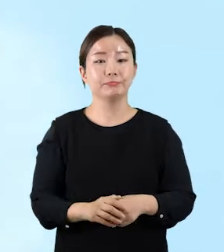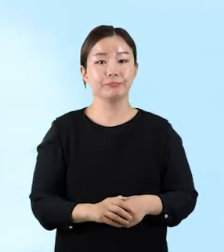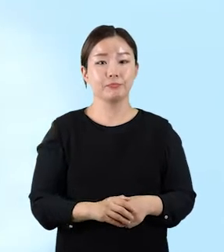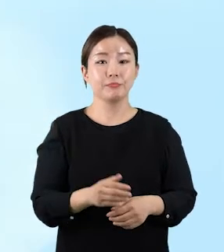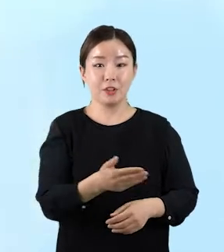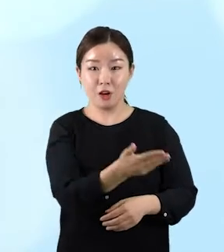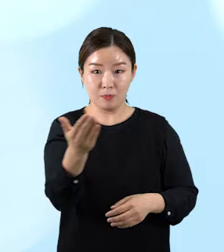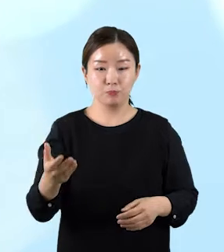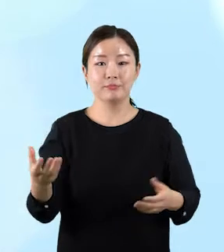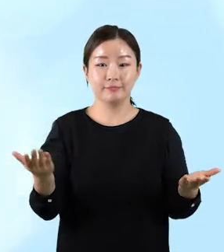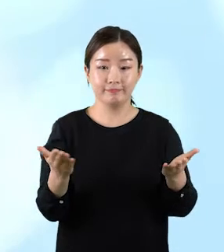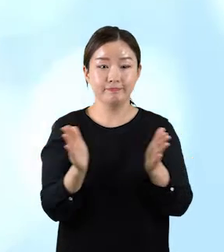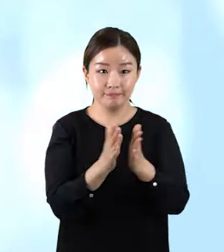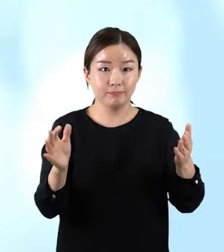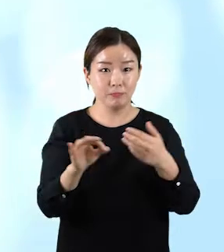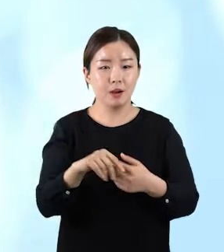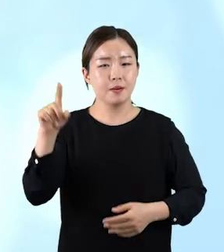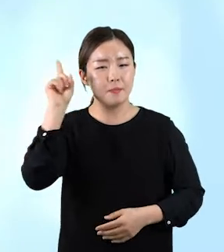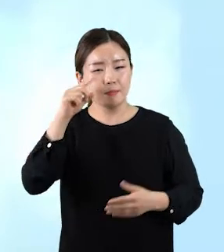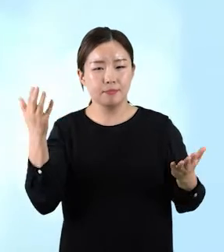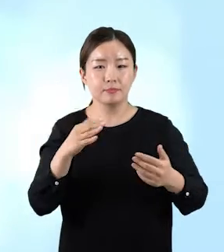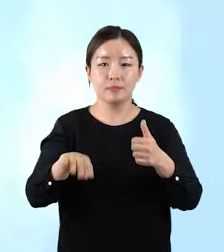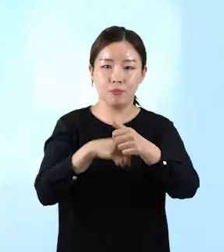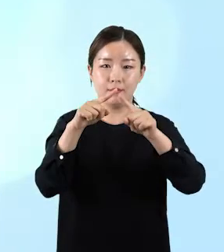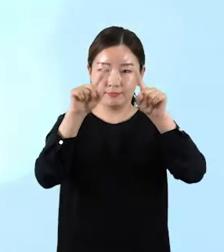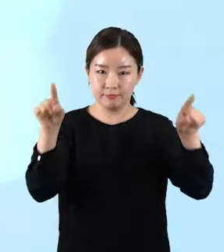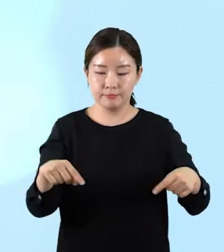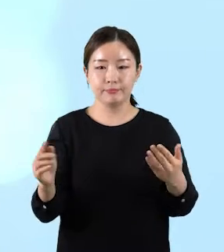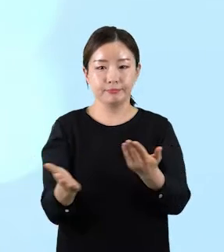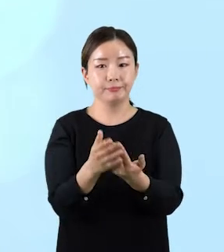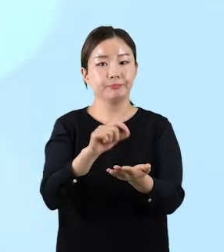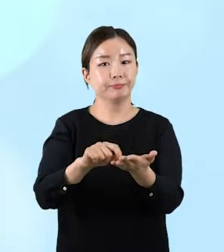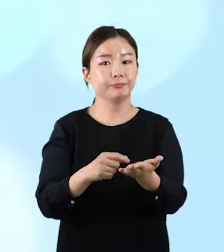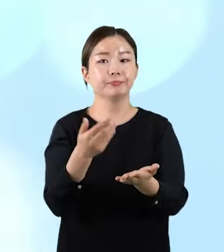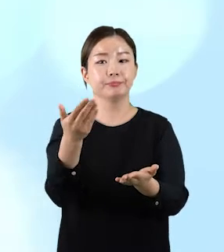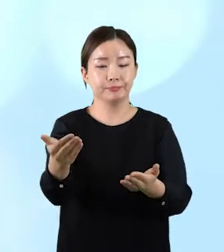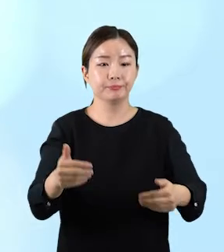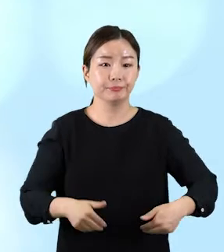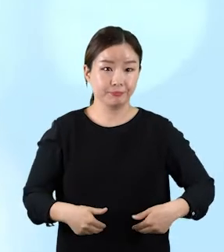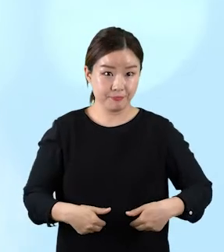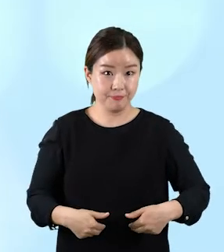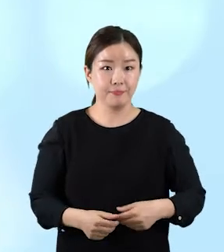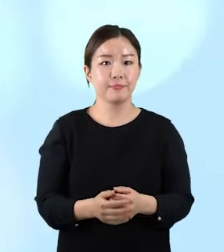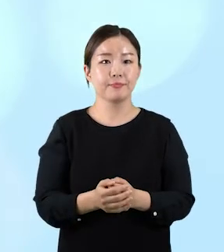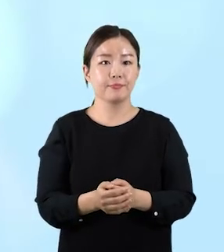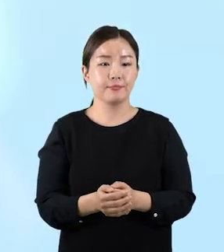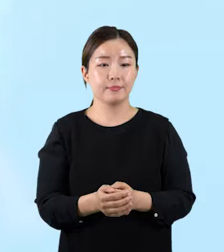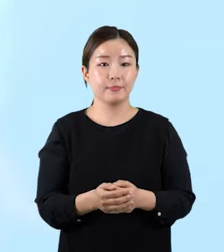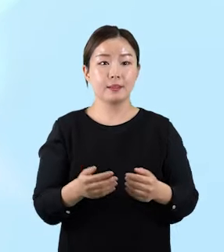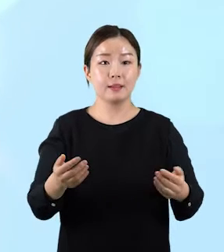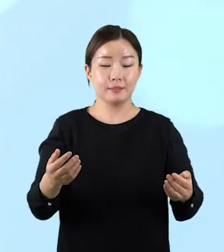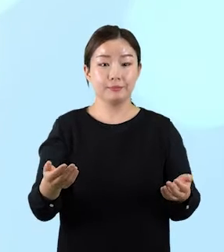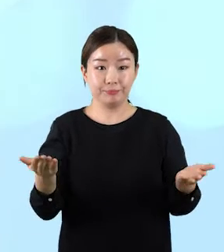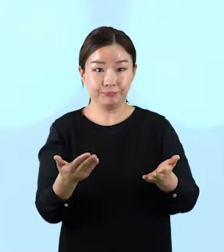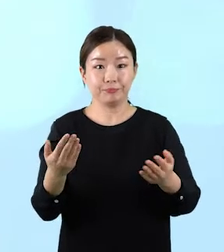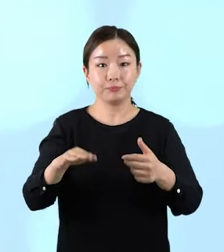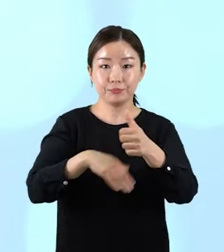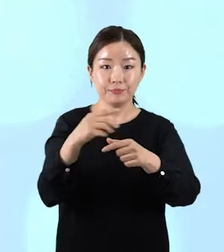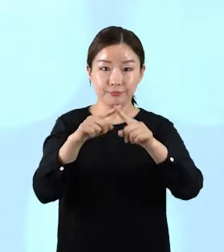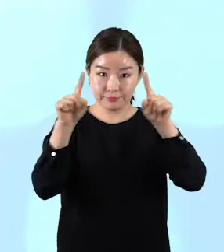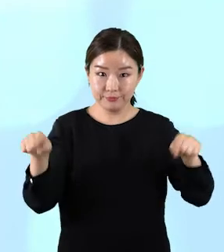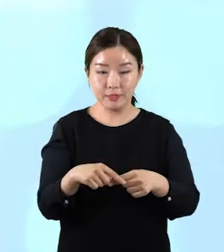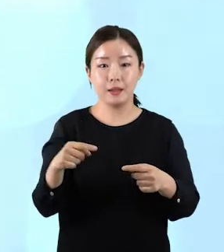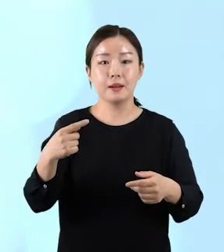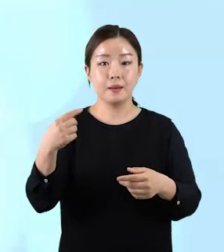또한 여러분이 근무를 시작하게 되면 매일매일 근무 상황 일지를 써야 합니다. 근무 상황 일지는 매일